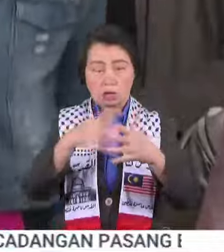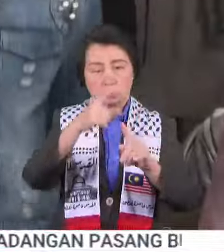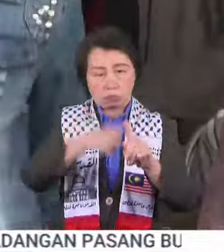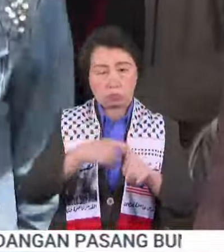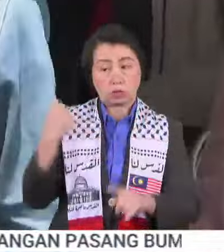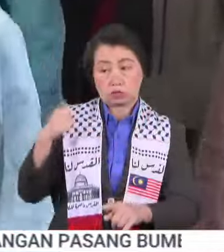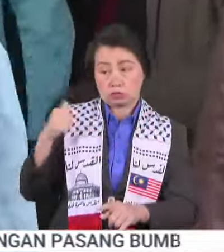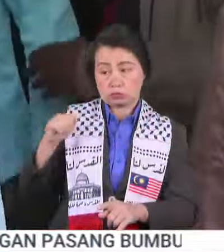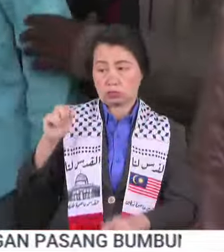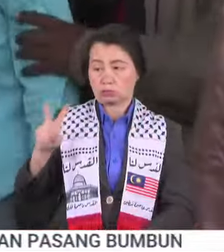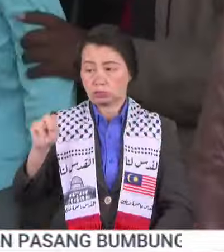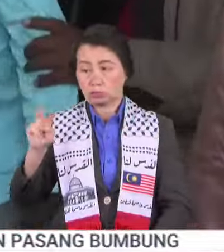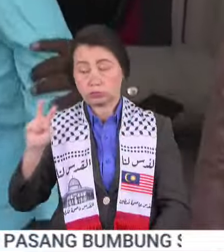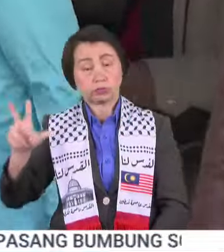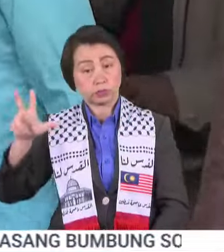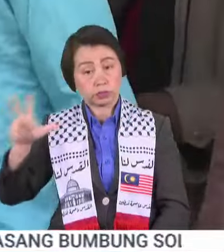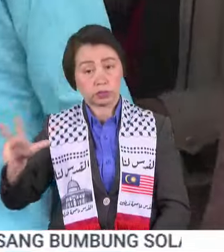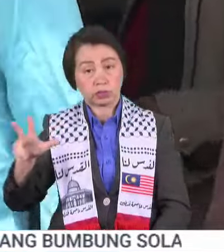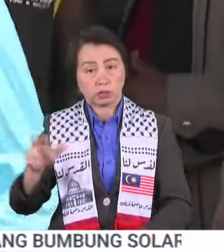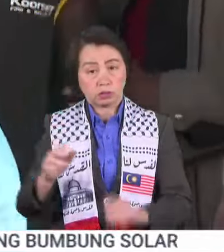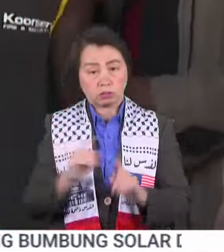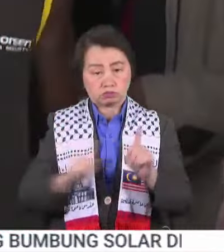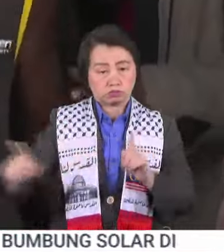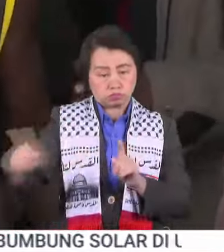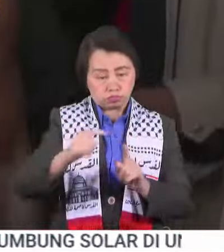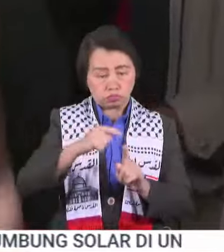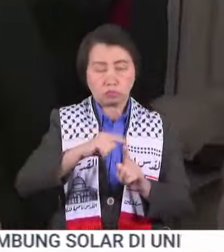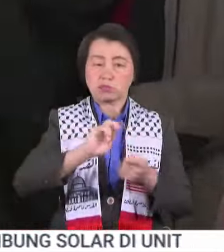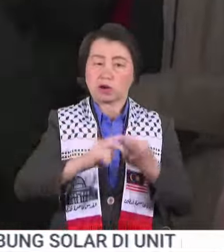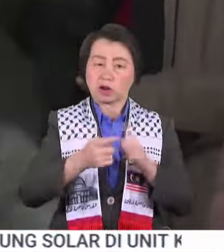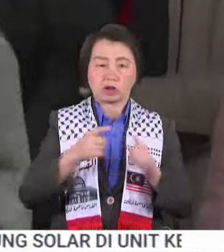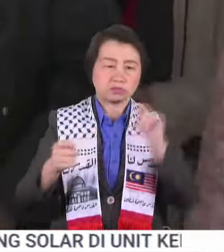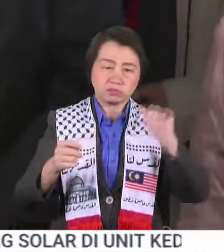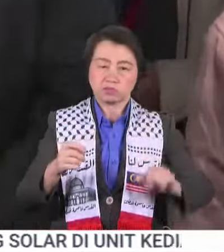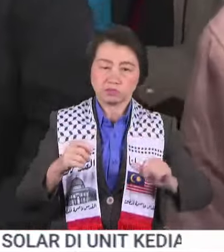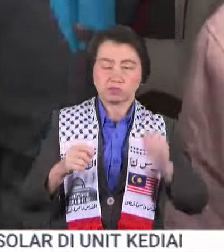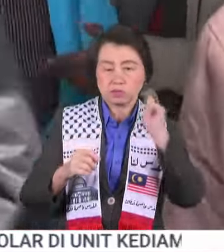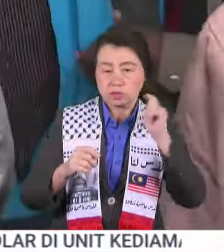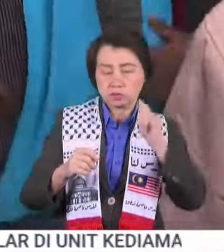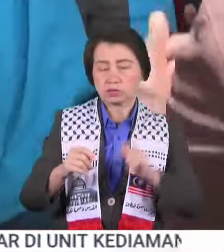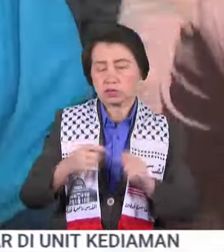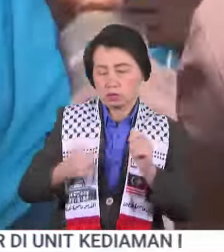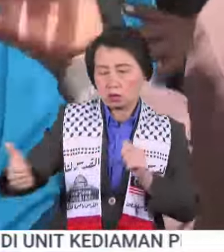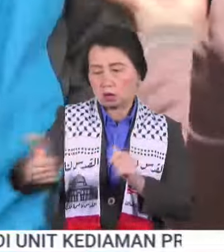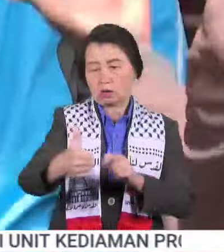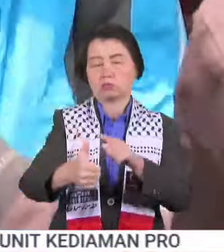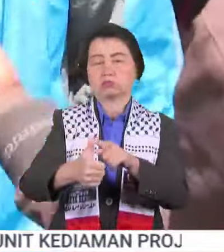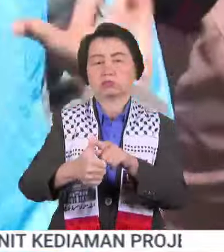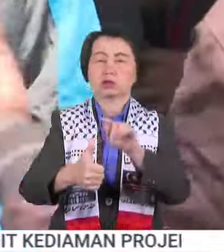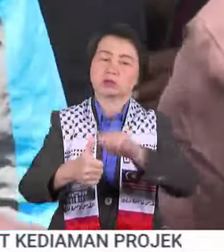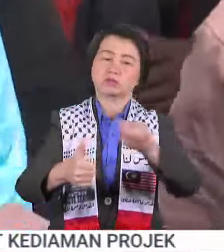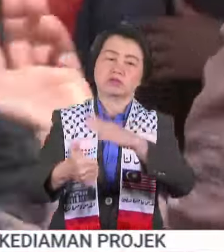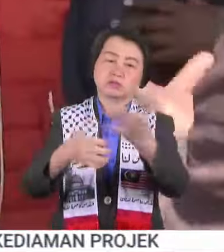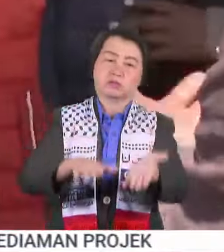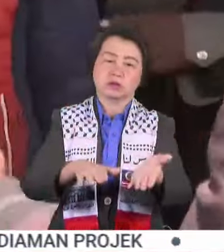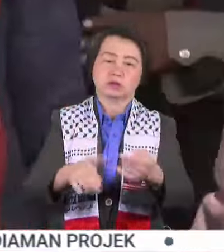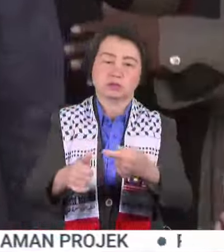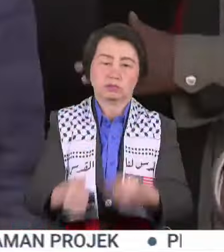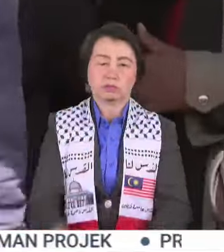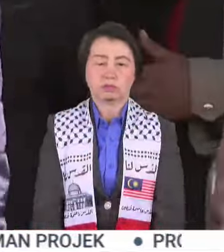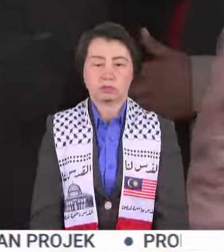bulan Oktober 2023, menewaskan rakan senegara Kenya Eliud Kipchoge.